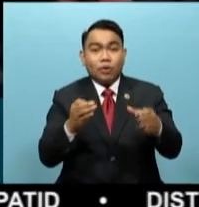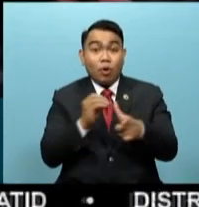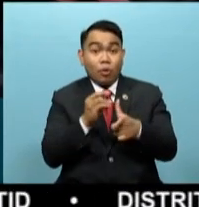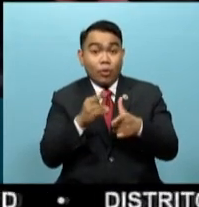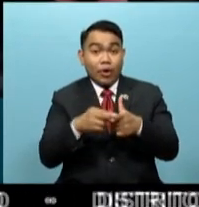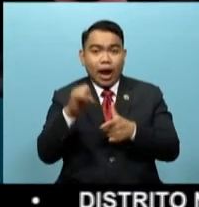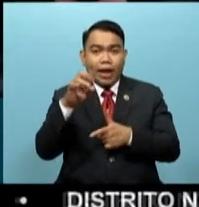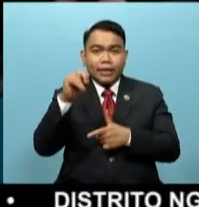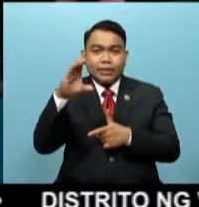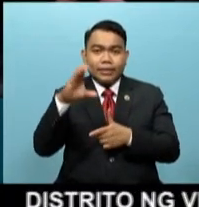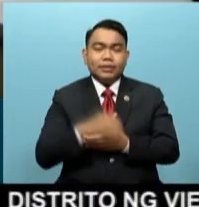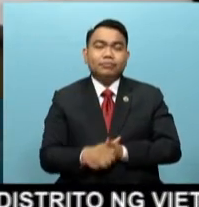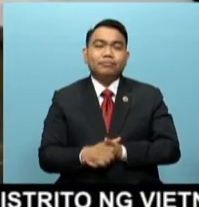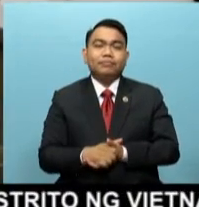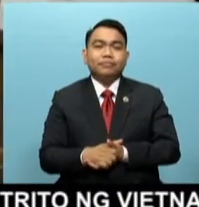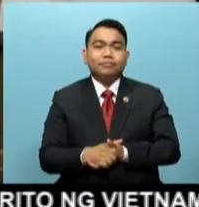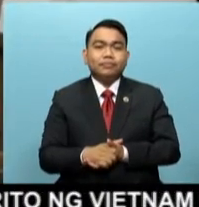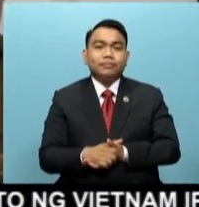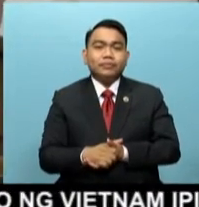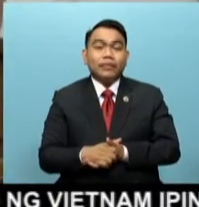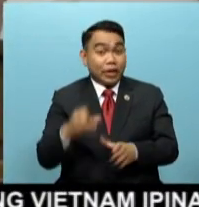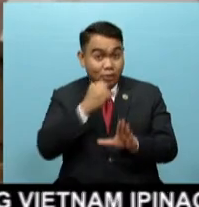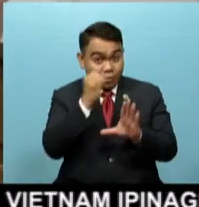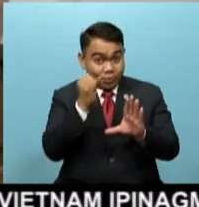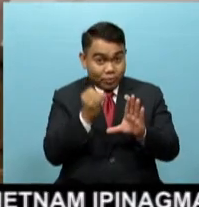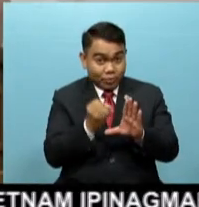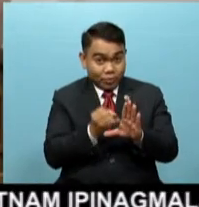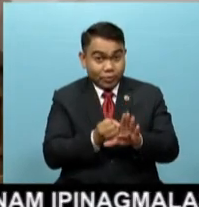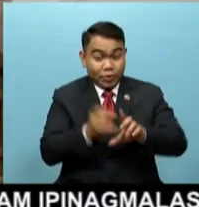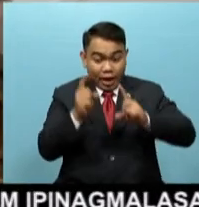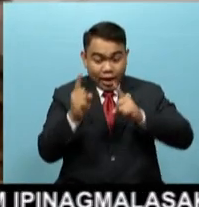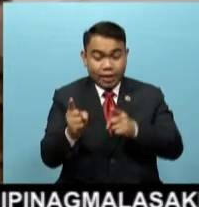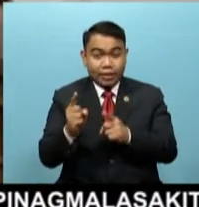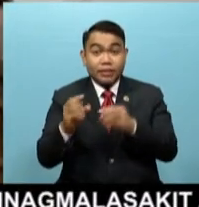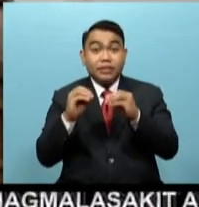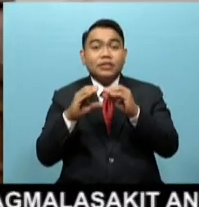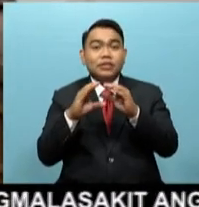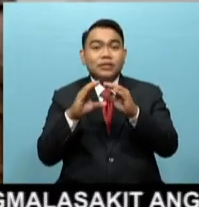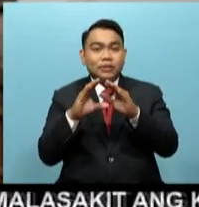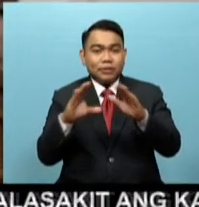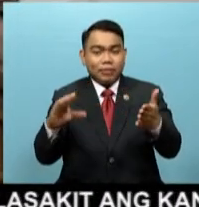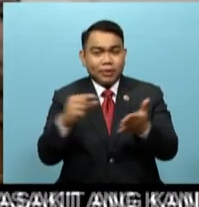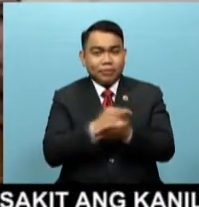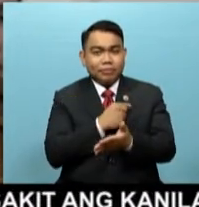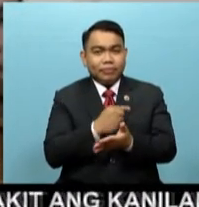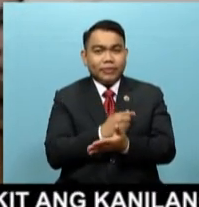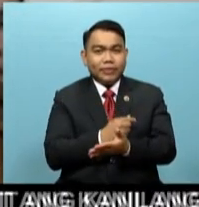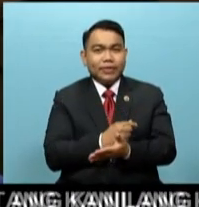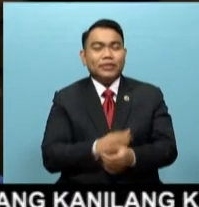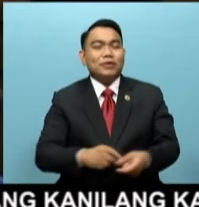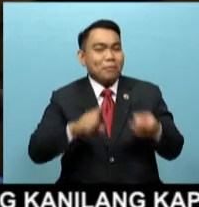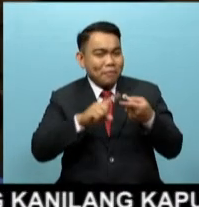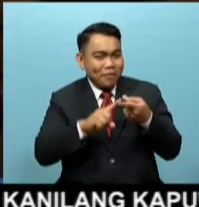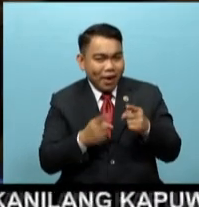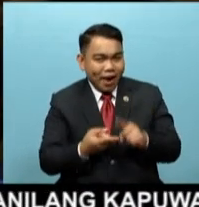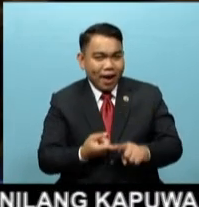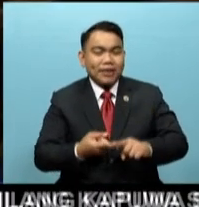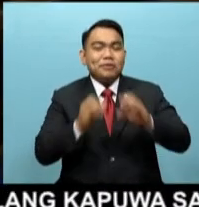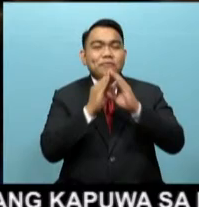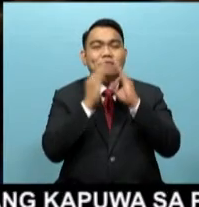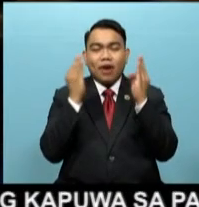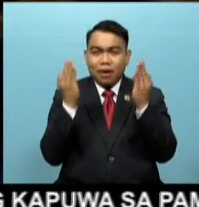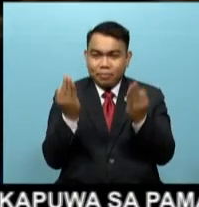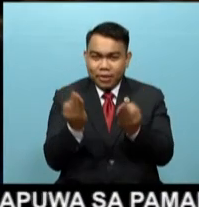ni Cristo. Kabilang sa mga inanyayahan sa Evangelical Mission, ang mga malalapit na kaibigan,